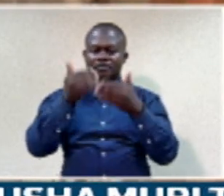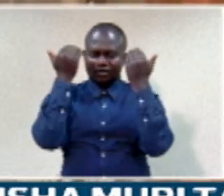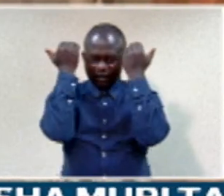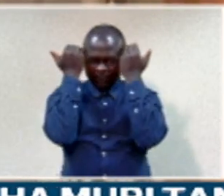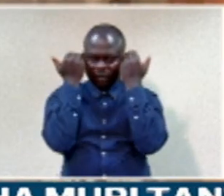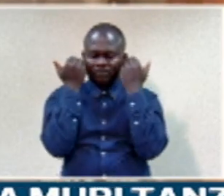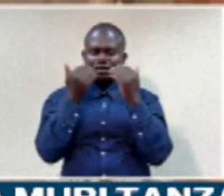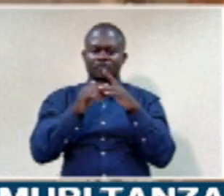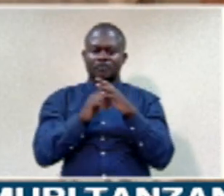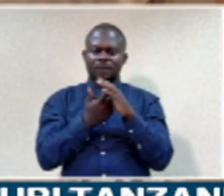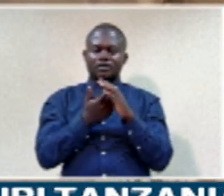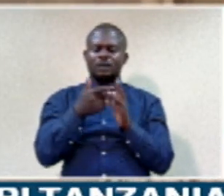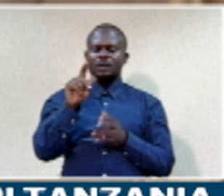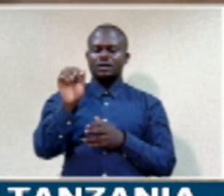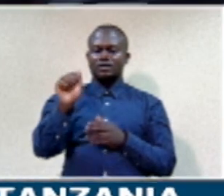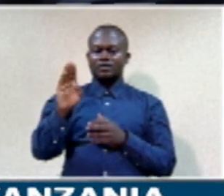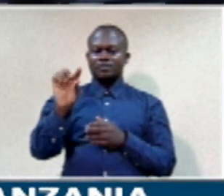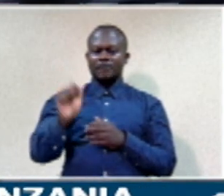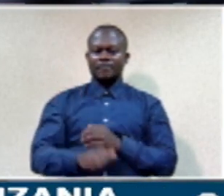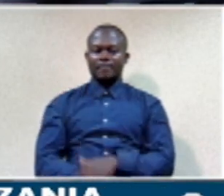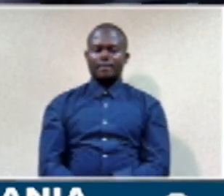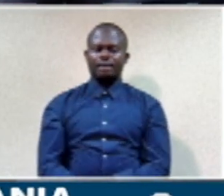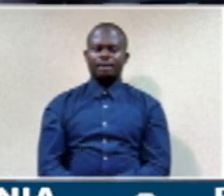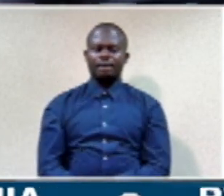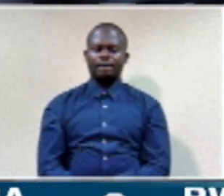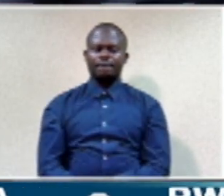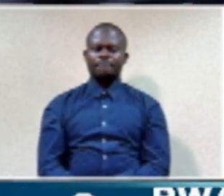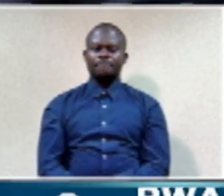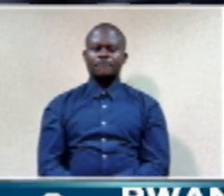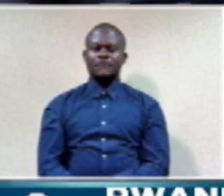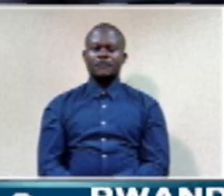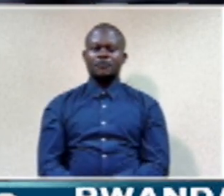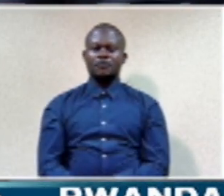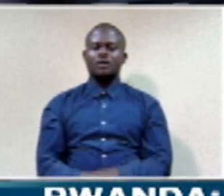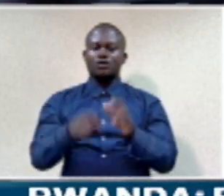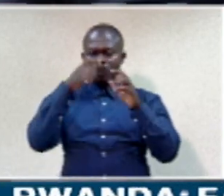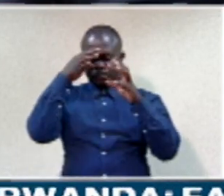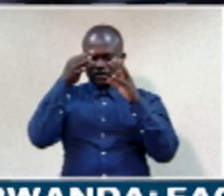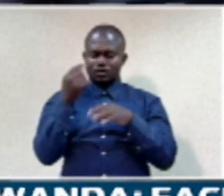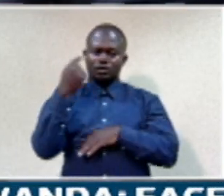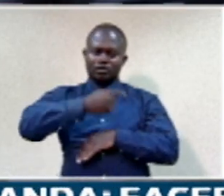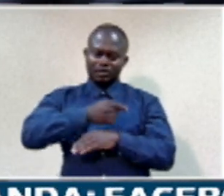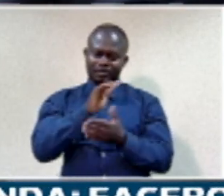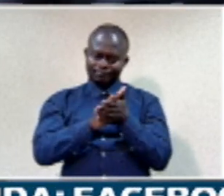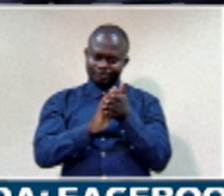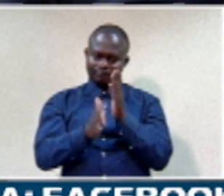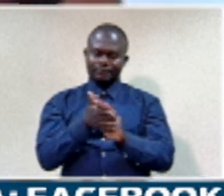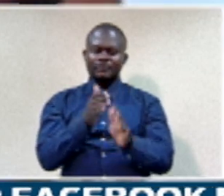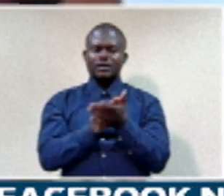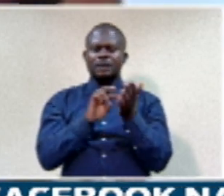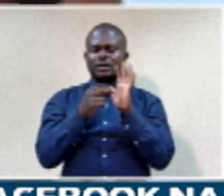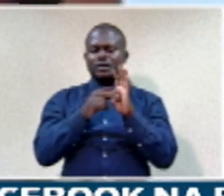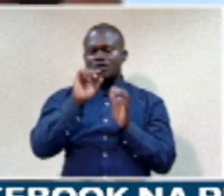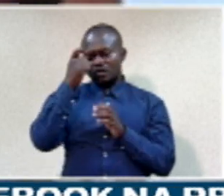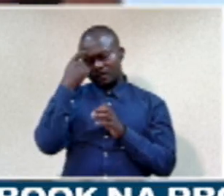y'ubutabera itangiye kuri Felicien Kabuga. Afashwe uyu munsi ni burundu ni ntakuka icyo gihe leta ibifite